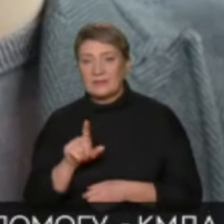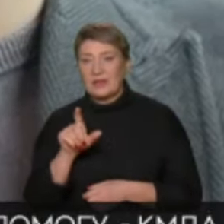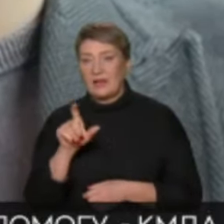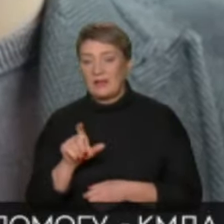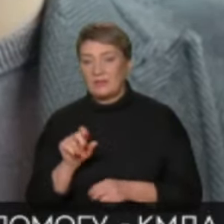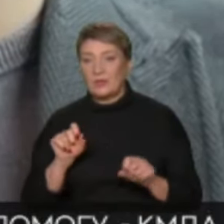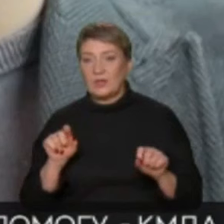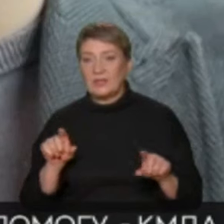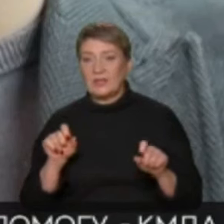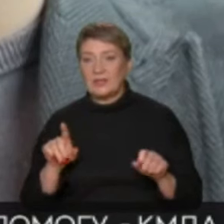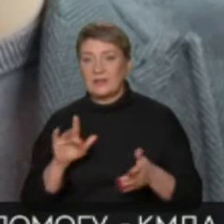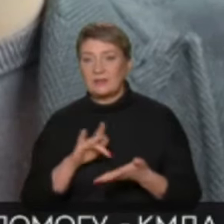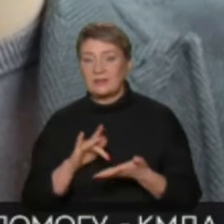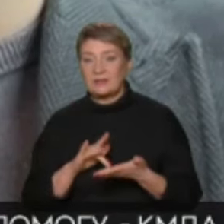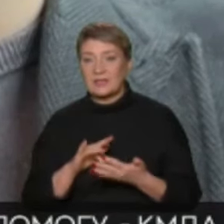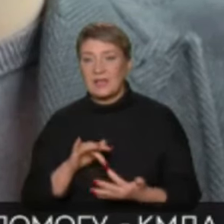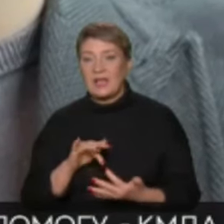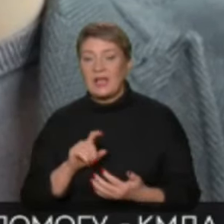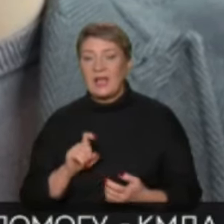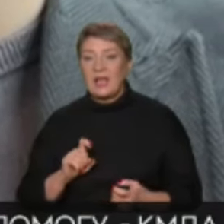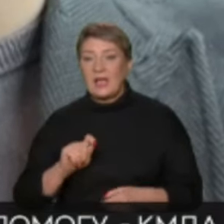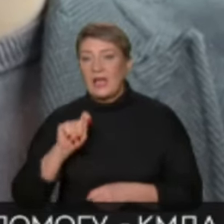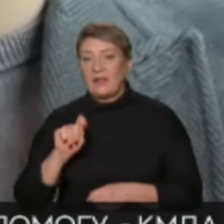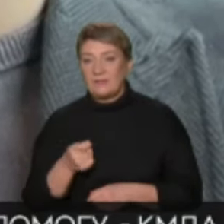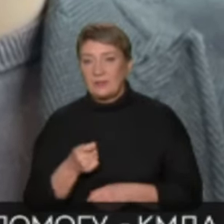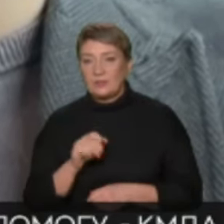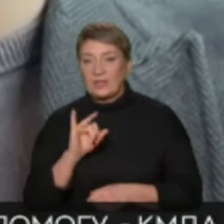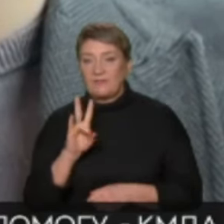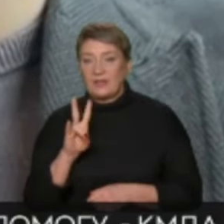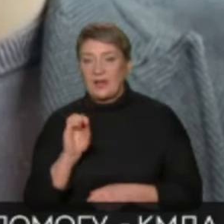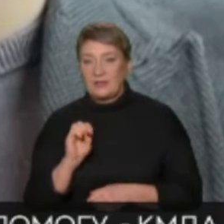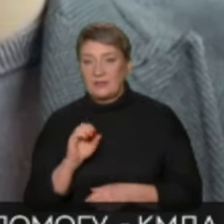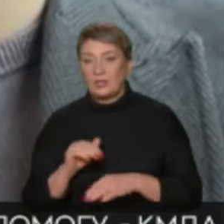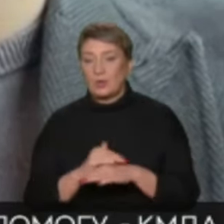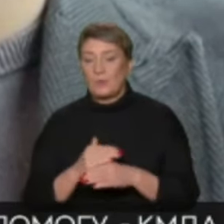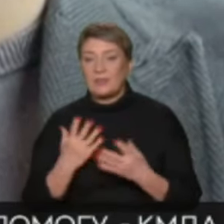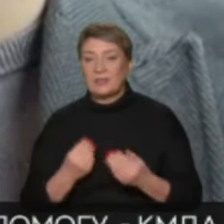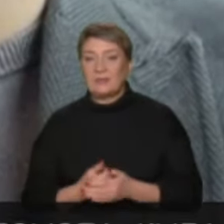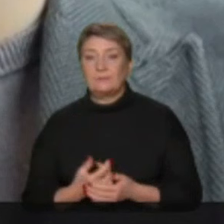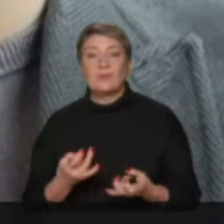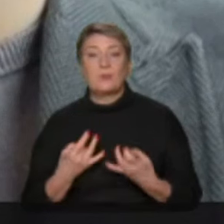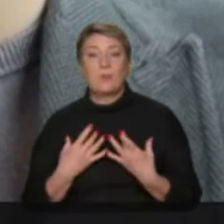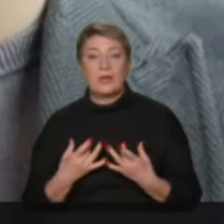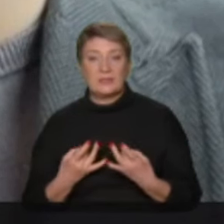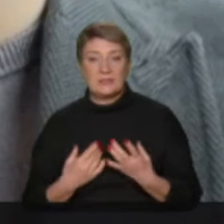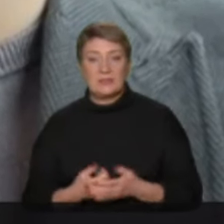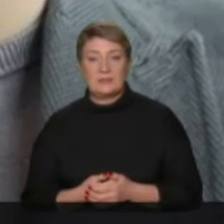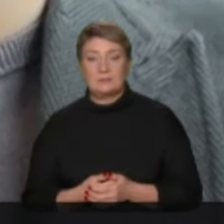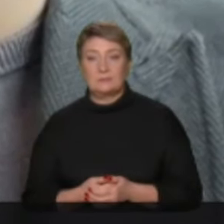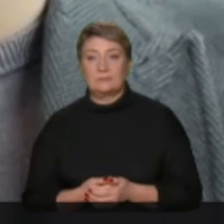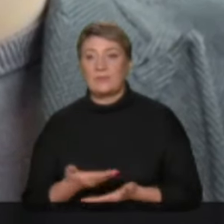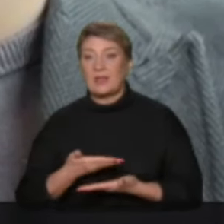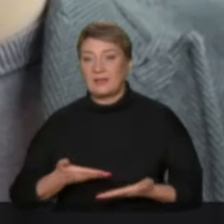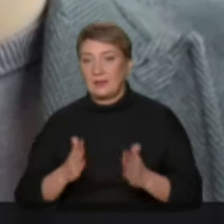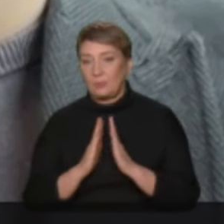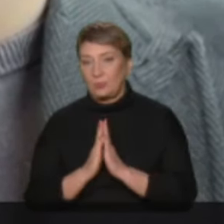телеграм-каналу «Революція в Ірані». Мазяр, добрий день. Добрий день. А поясніть нам, будь